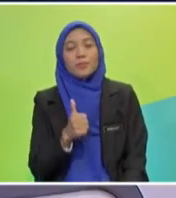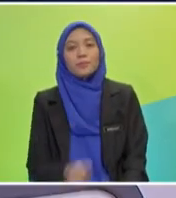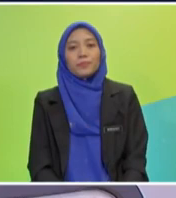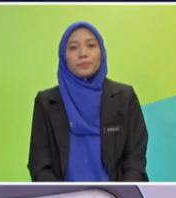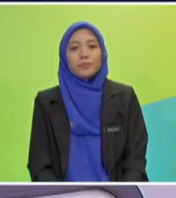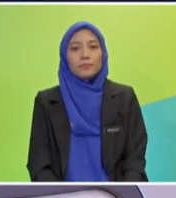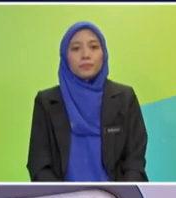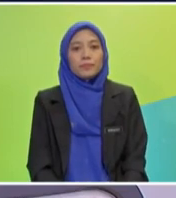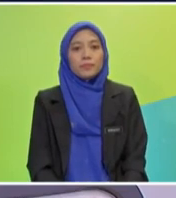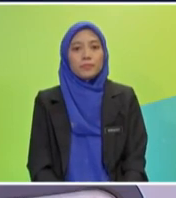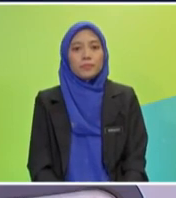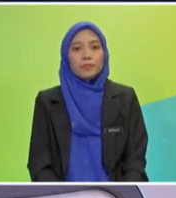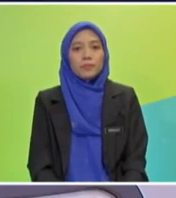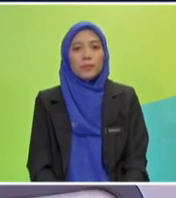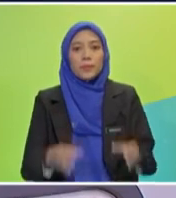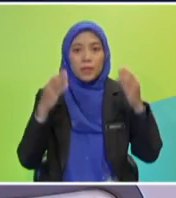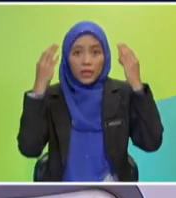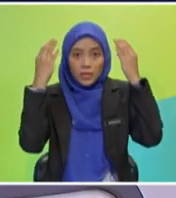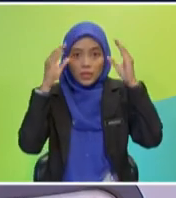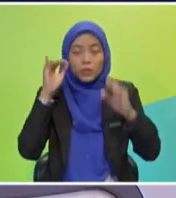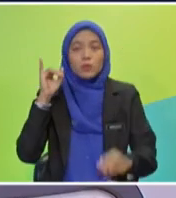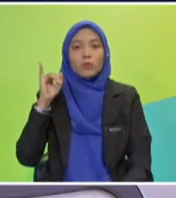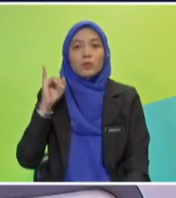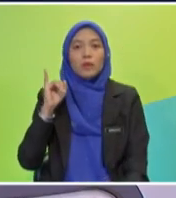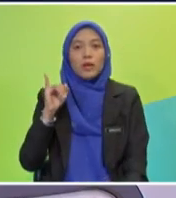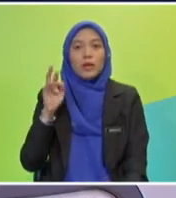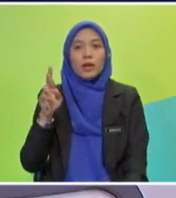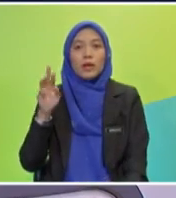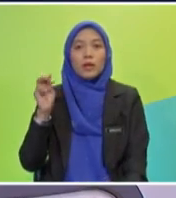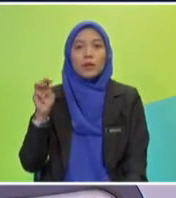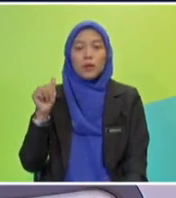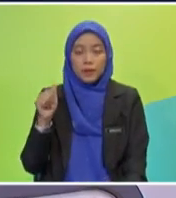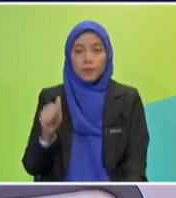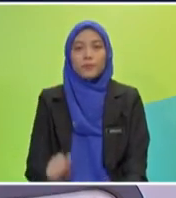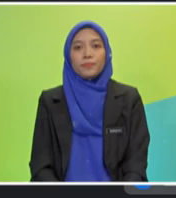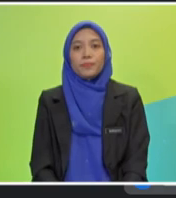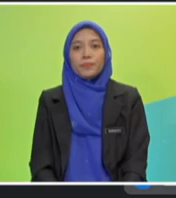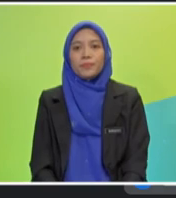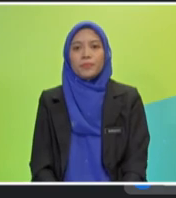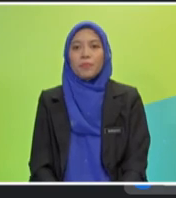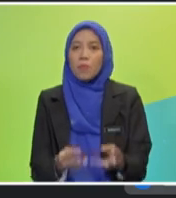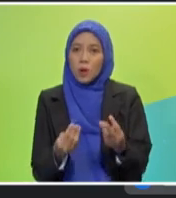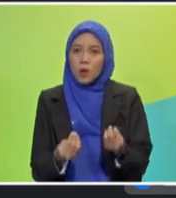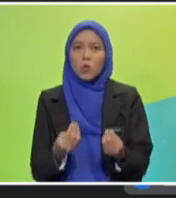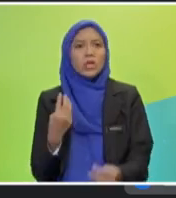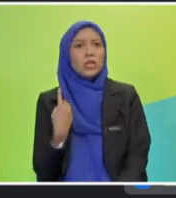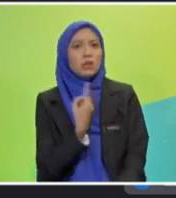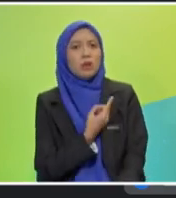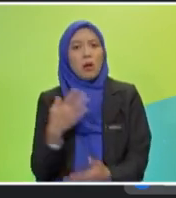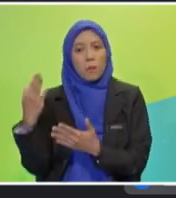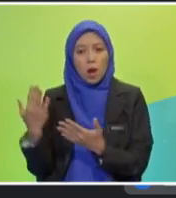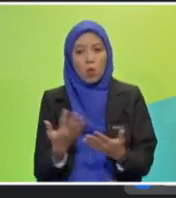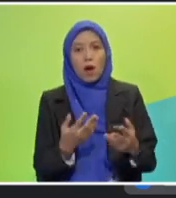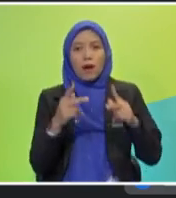Baiklah. Cikgu Irma. Cikgu jadi kawan Iman ni. Cikgu Irma meminta kita membawa kad